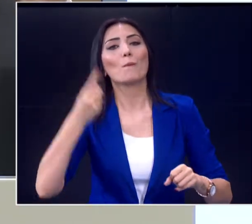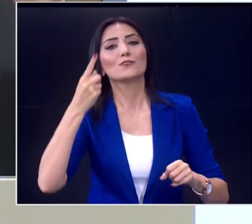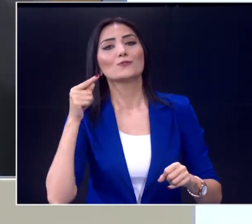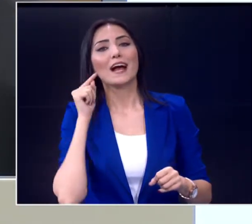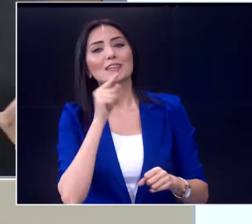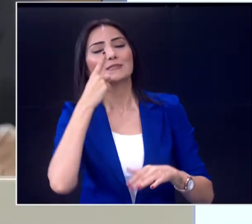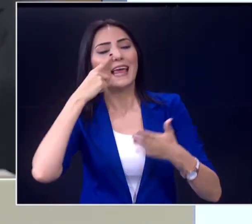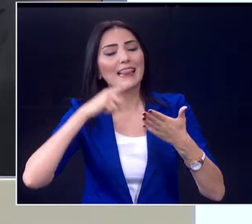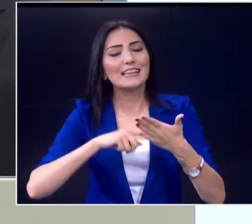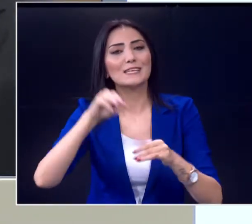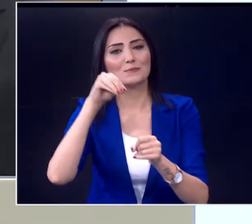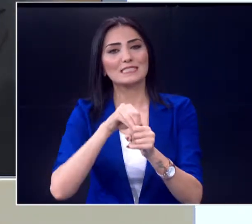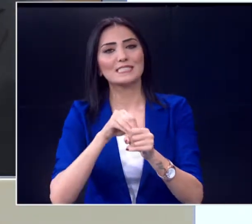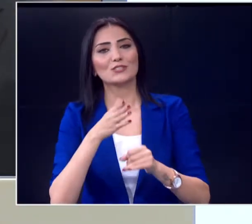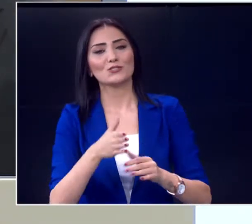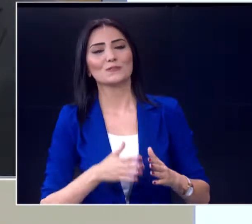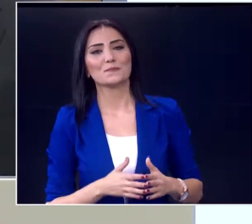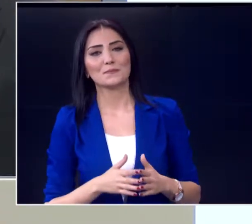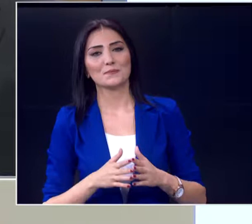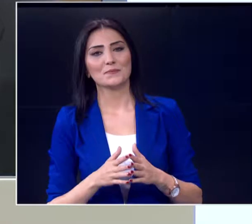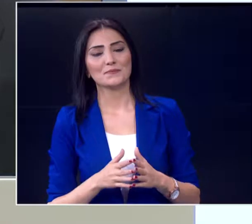Cumhurbaşkanımıza inandığımız için,